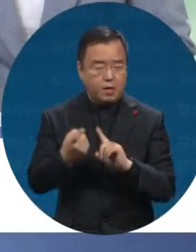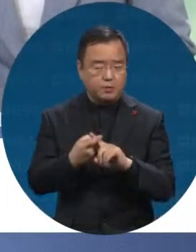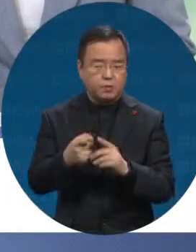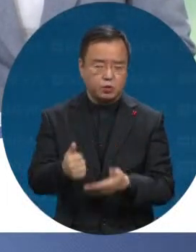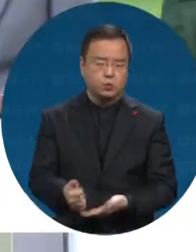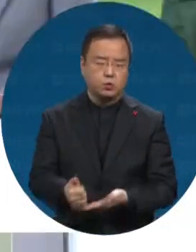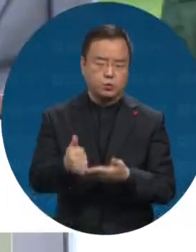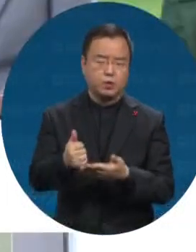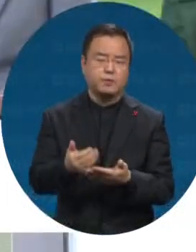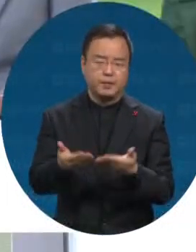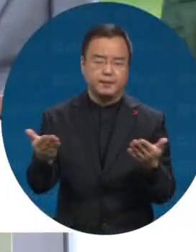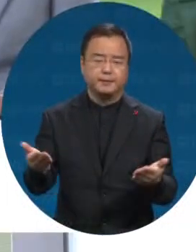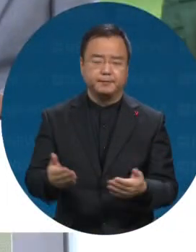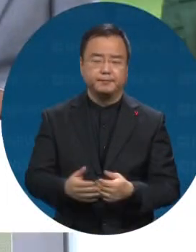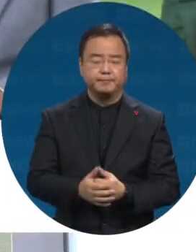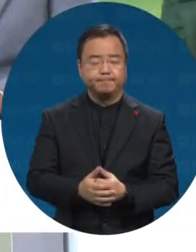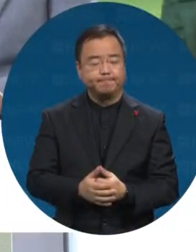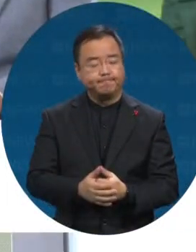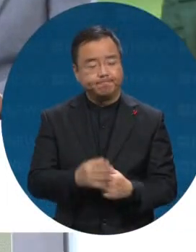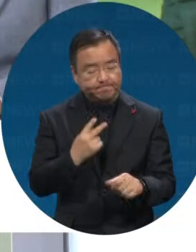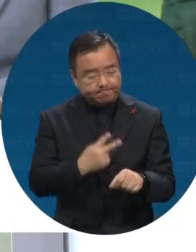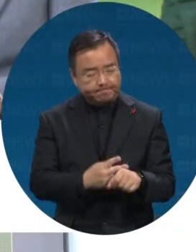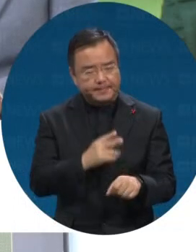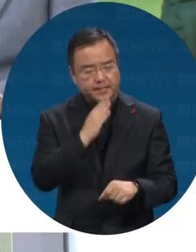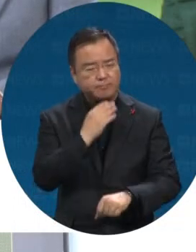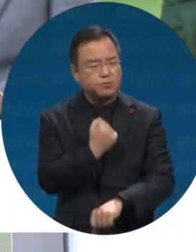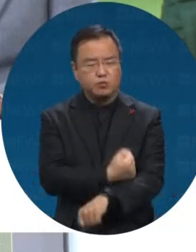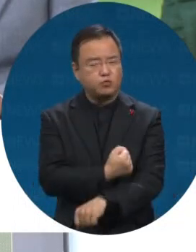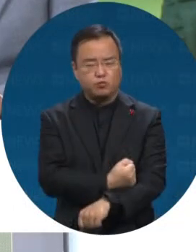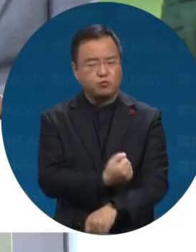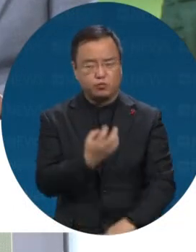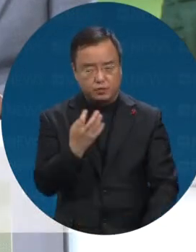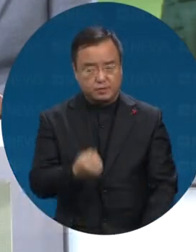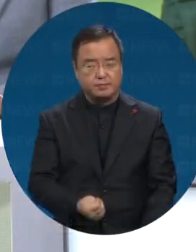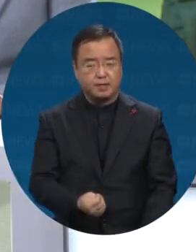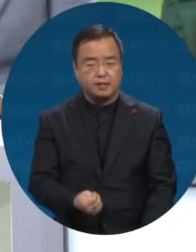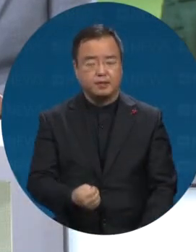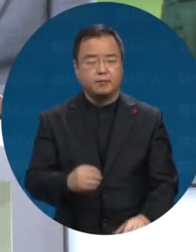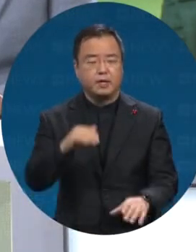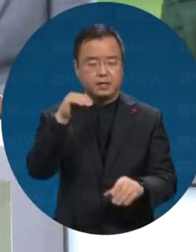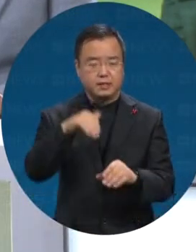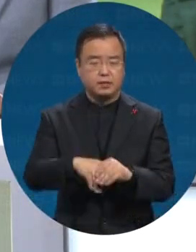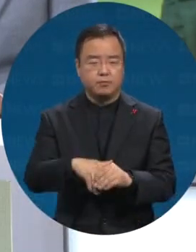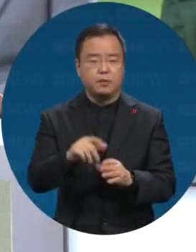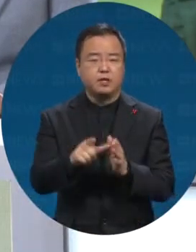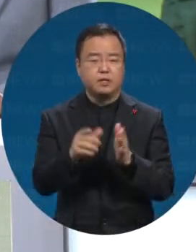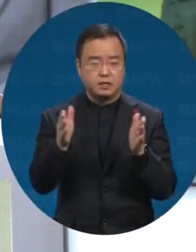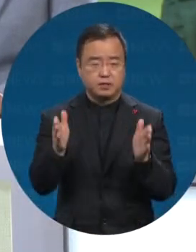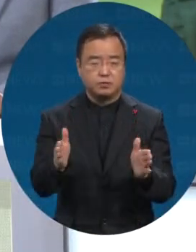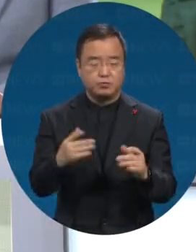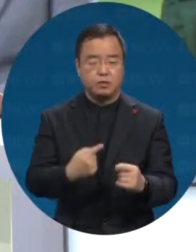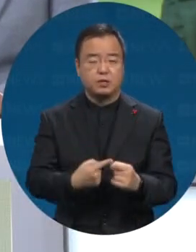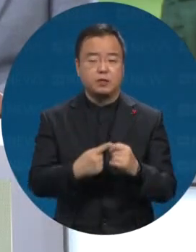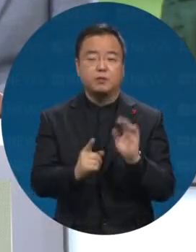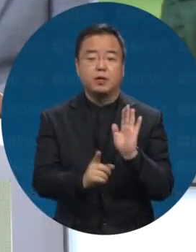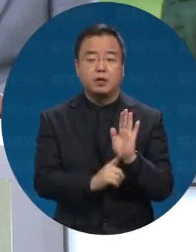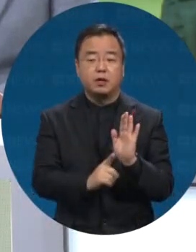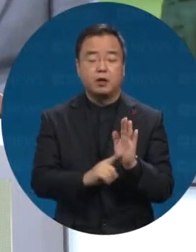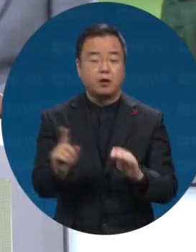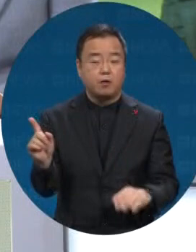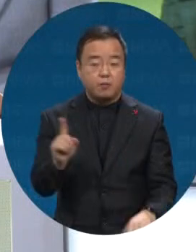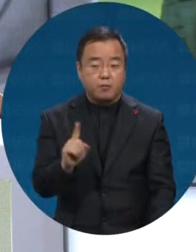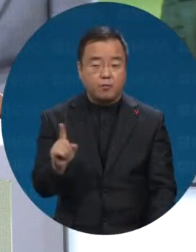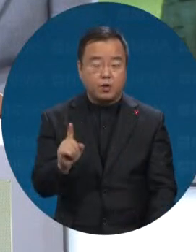보냅니다네 정말 선생님들이 현장에서 고생 많으셨죠 선거기간에 가장 먼저 내건 슬로건은